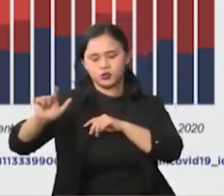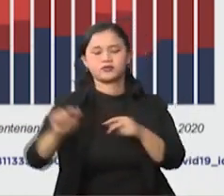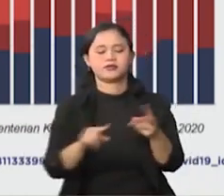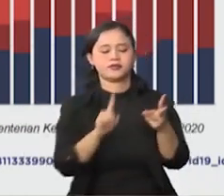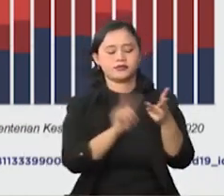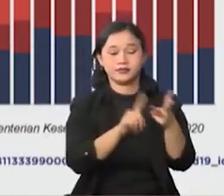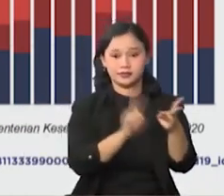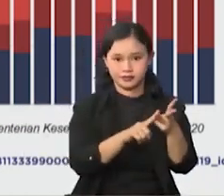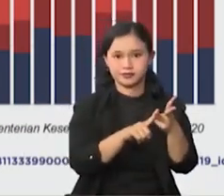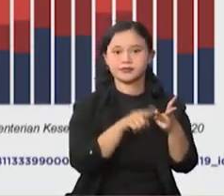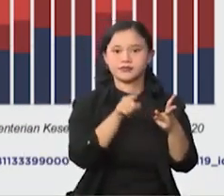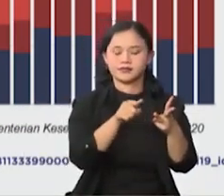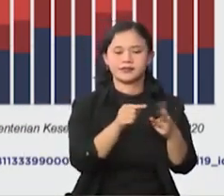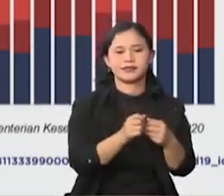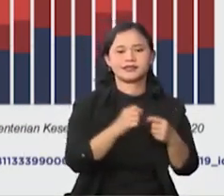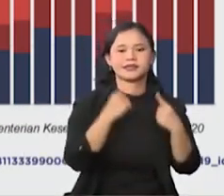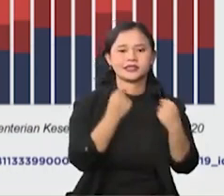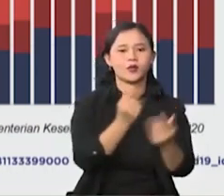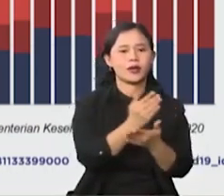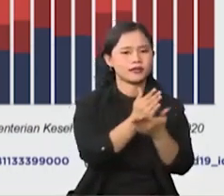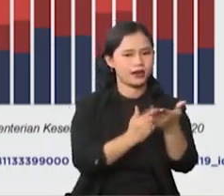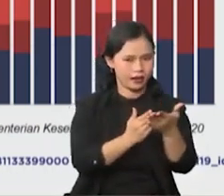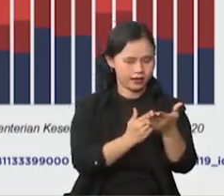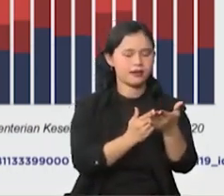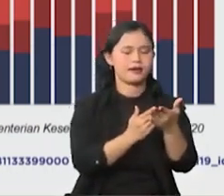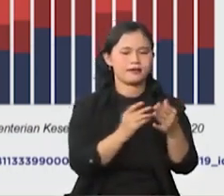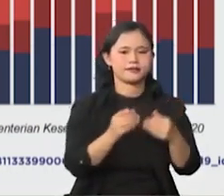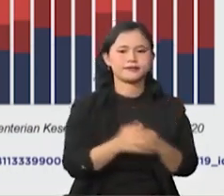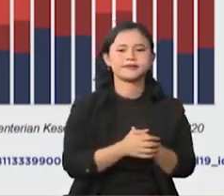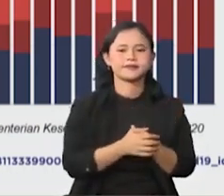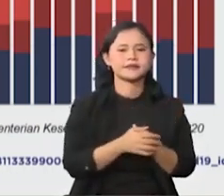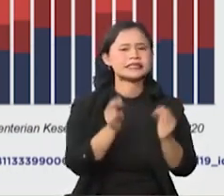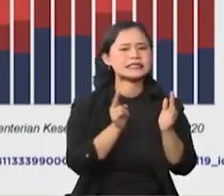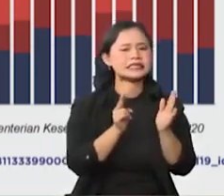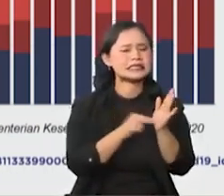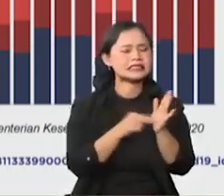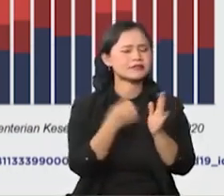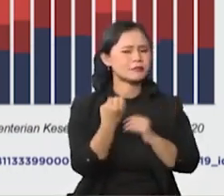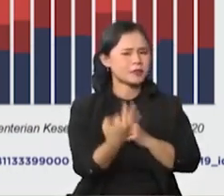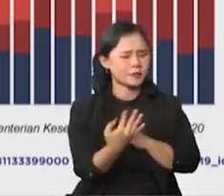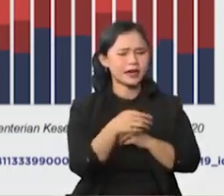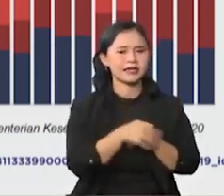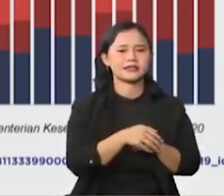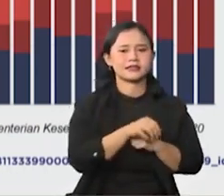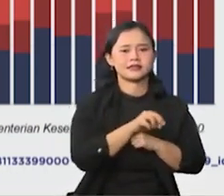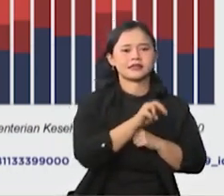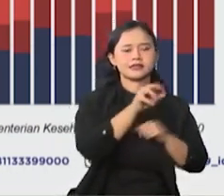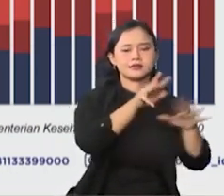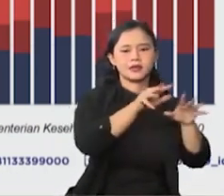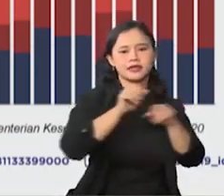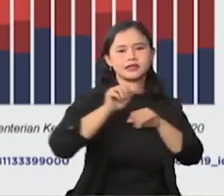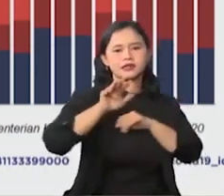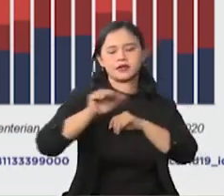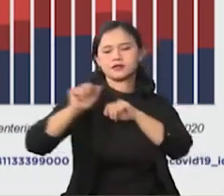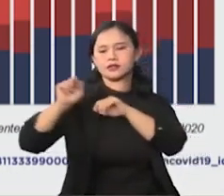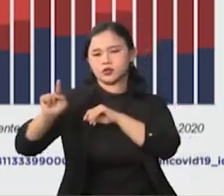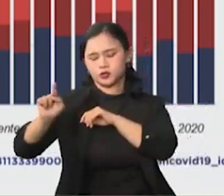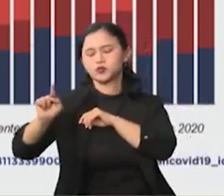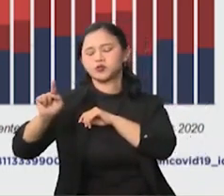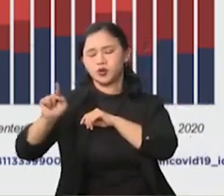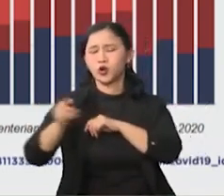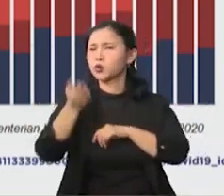yang ketiga Jawa Tengah dengan angka 9659